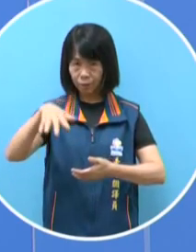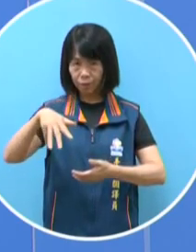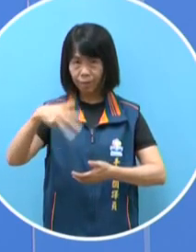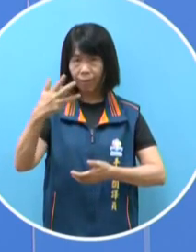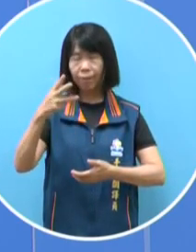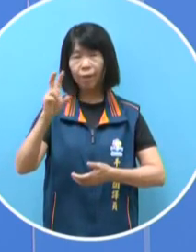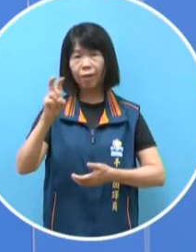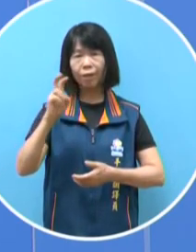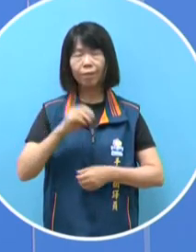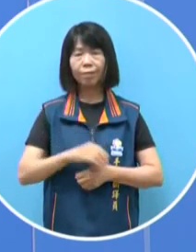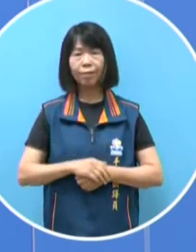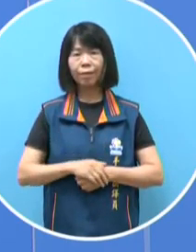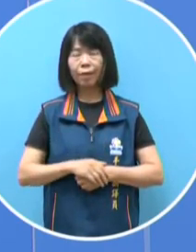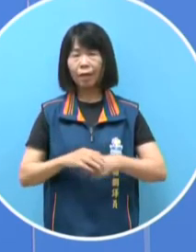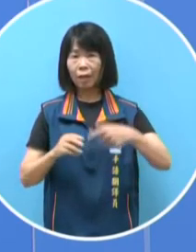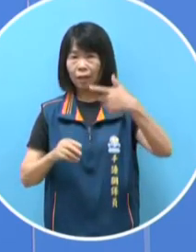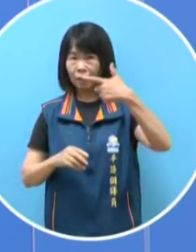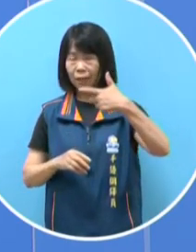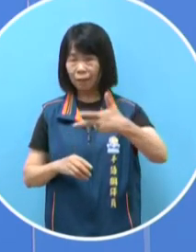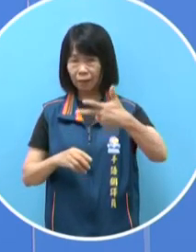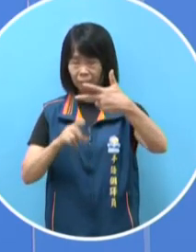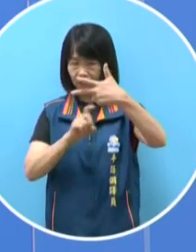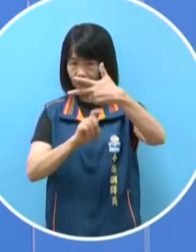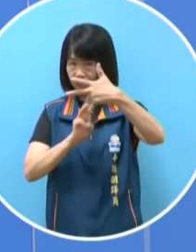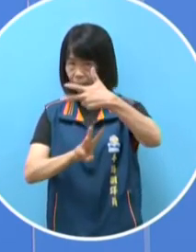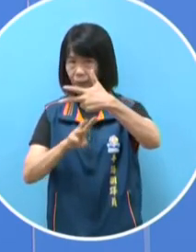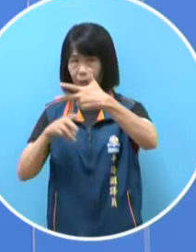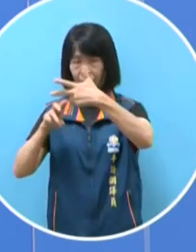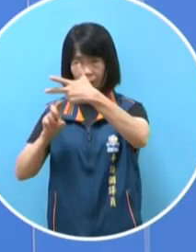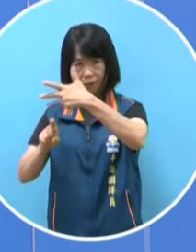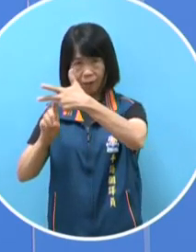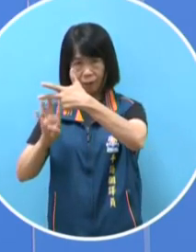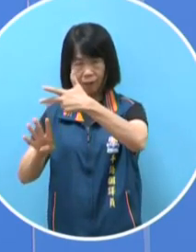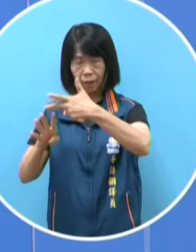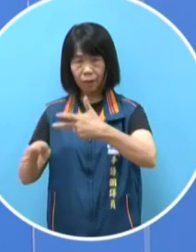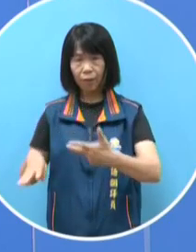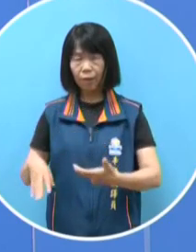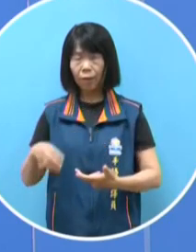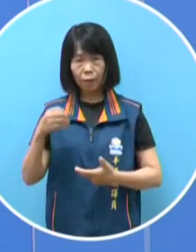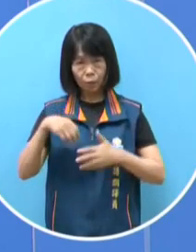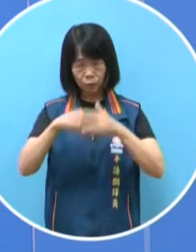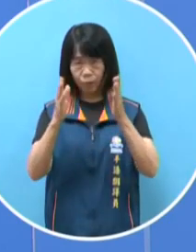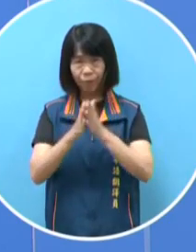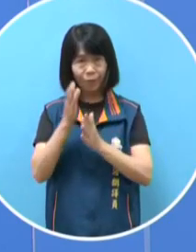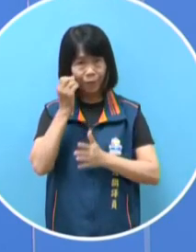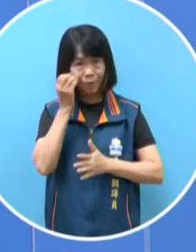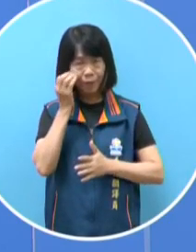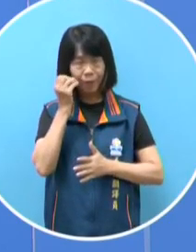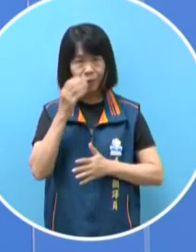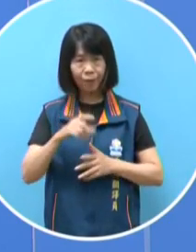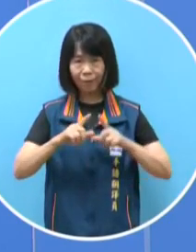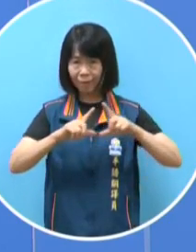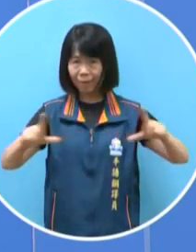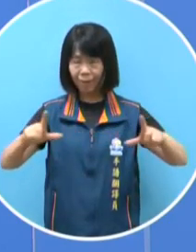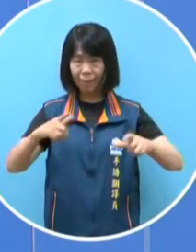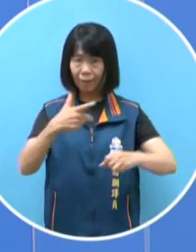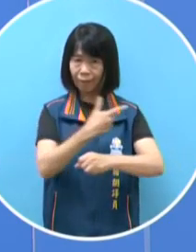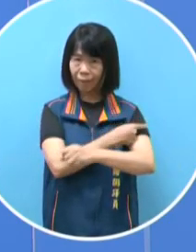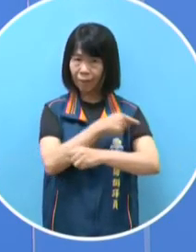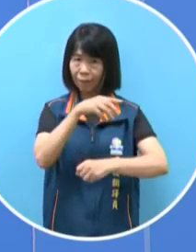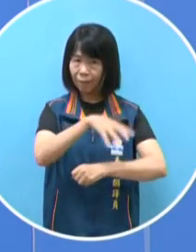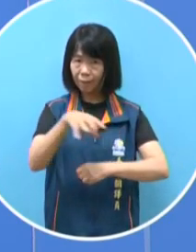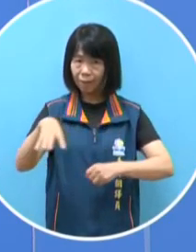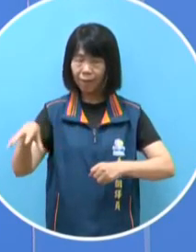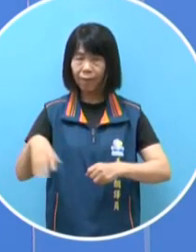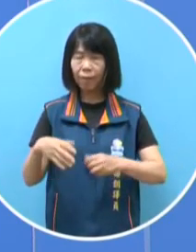后，我们在7月13号、14号做了全县的这个大型的接种站，总